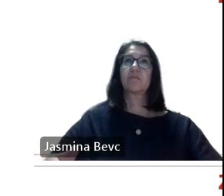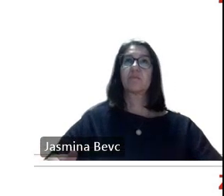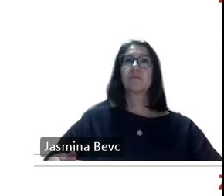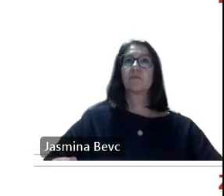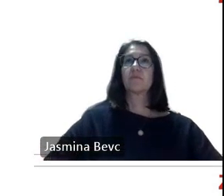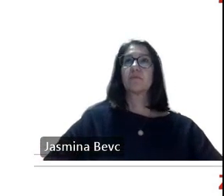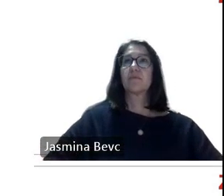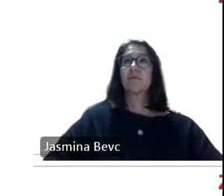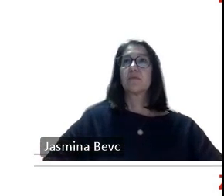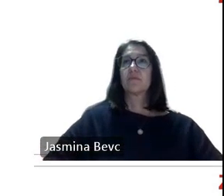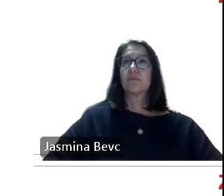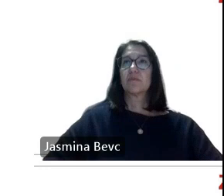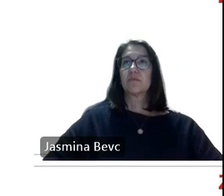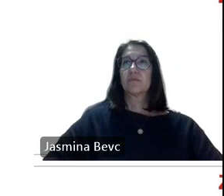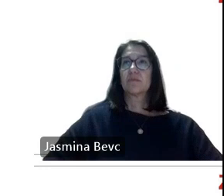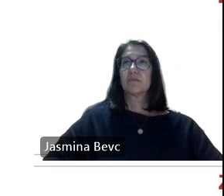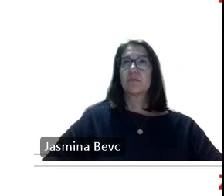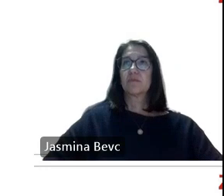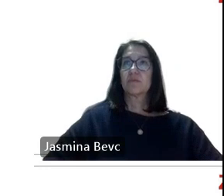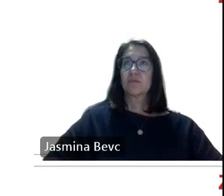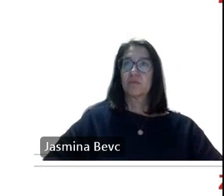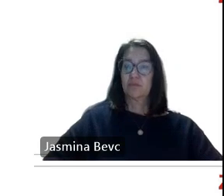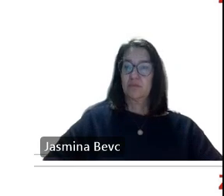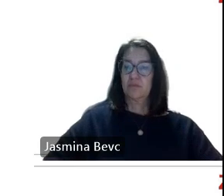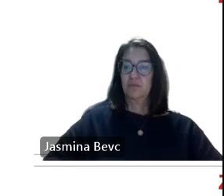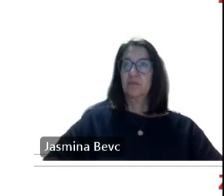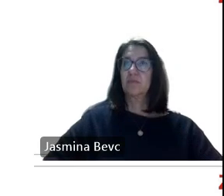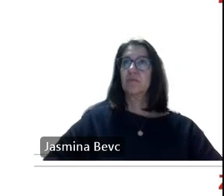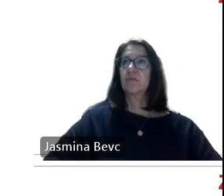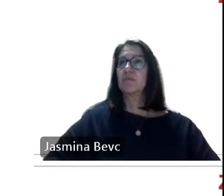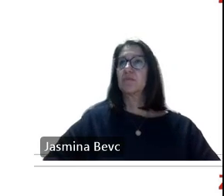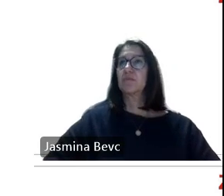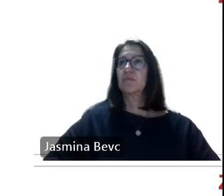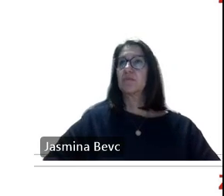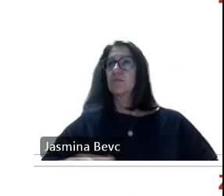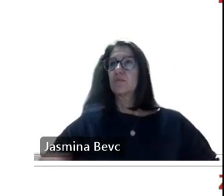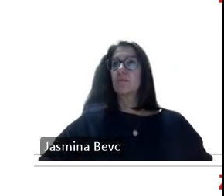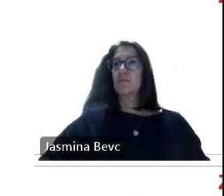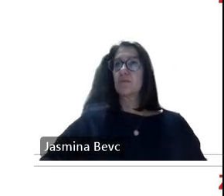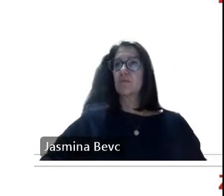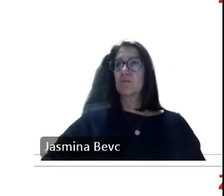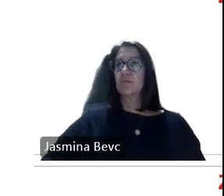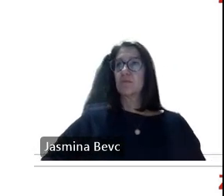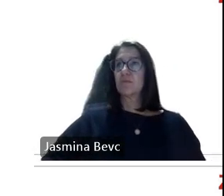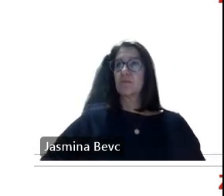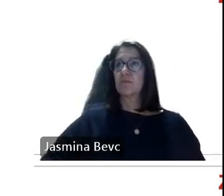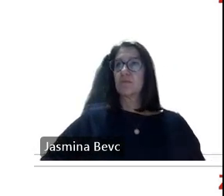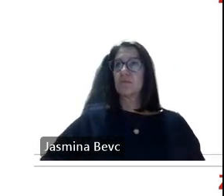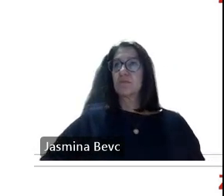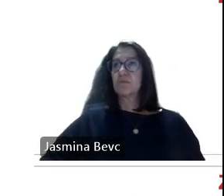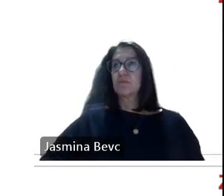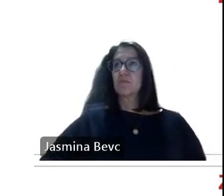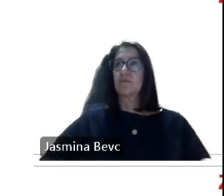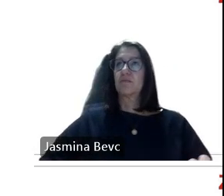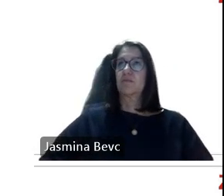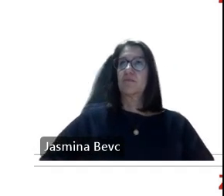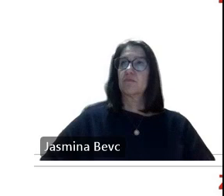Zato nam manjkata samo še tista 2% toplote na leto, ki je treba dodati preko električnega grelca ali